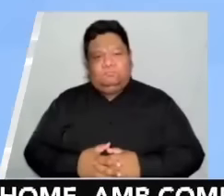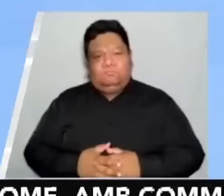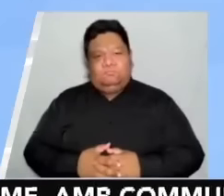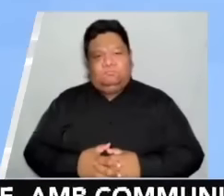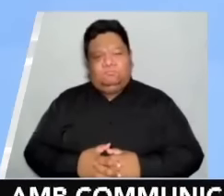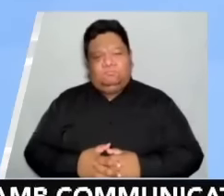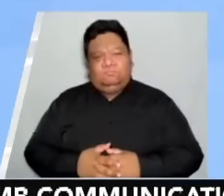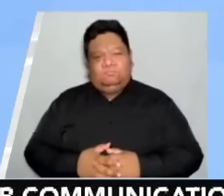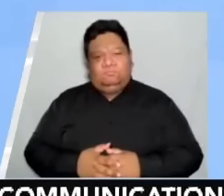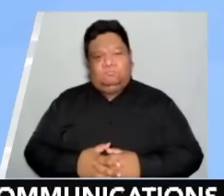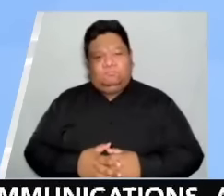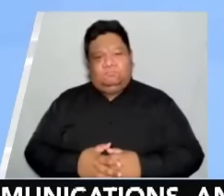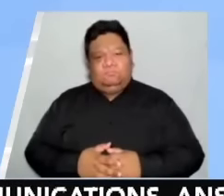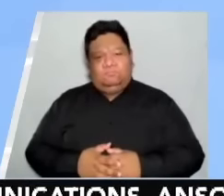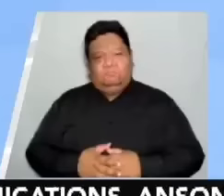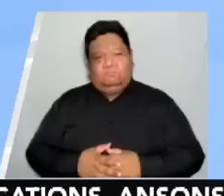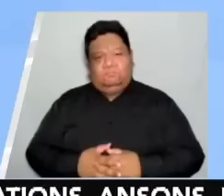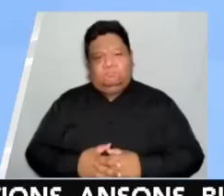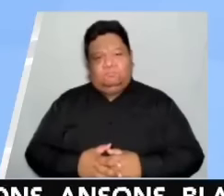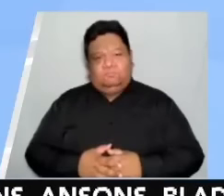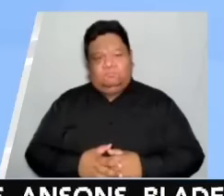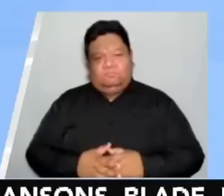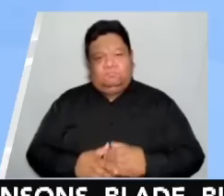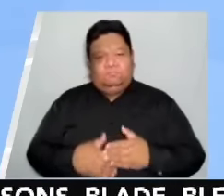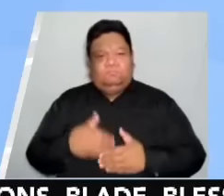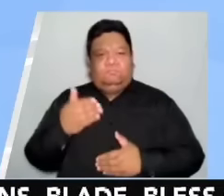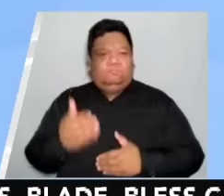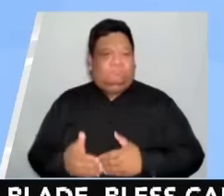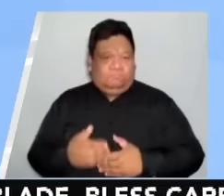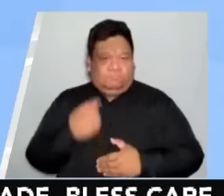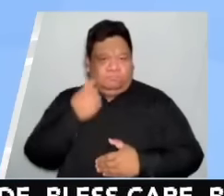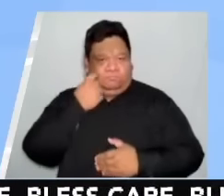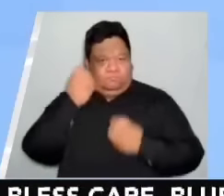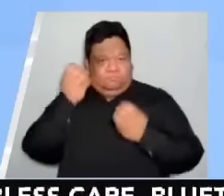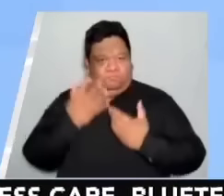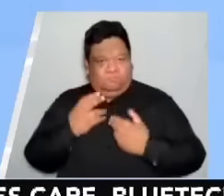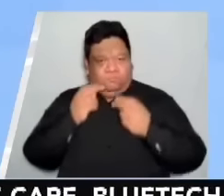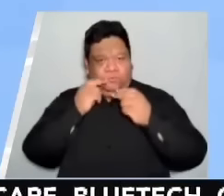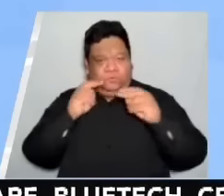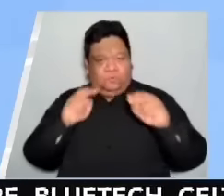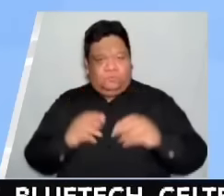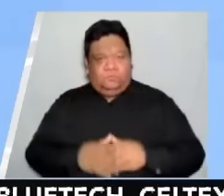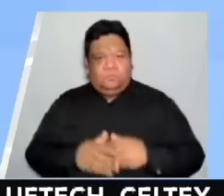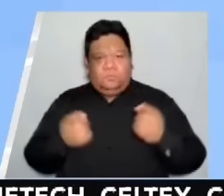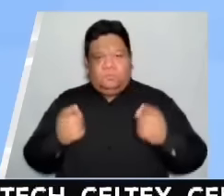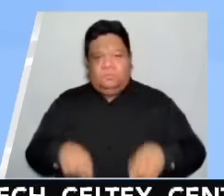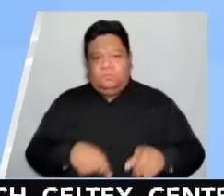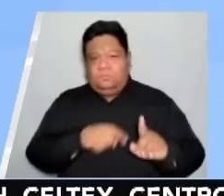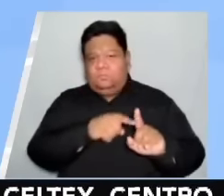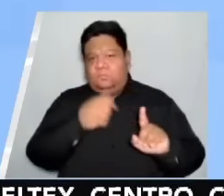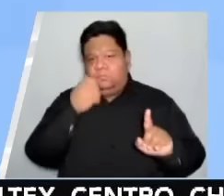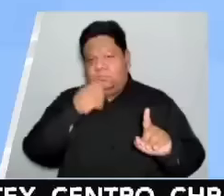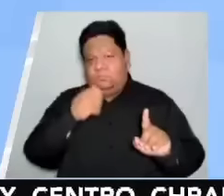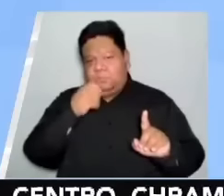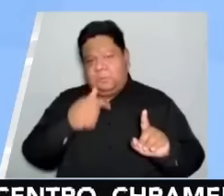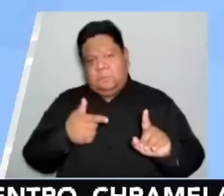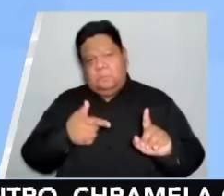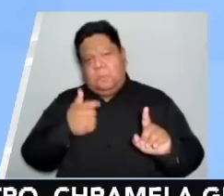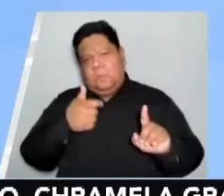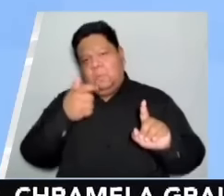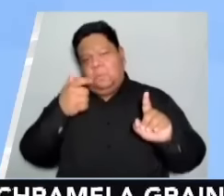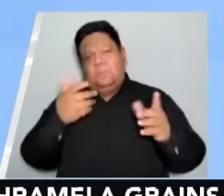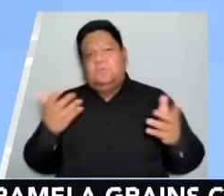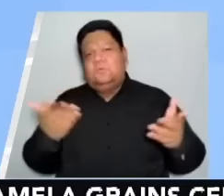news kapapasok lang na balita Patay ang isang babae matapos pagbabarilin sa emergency room ng isang ospital sa